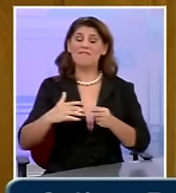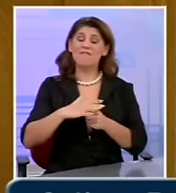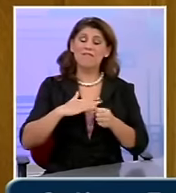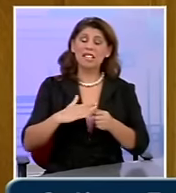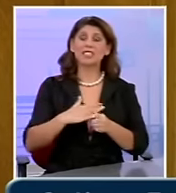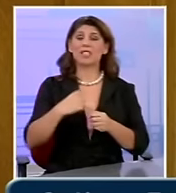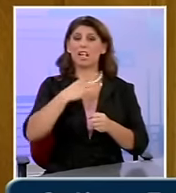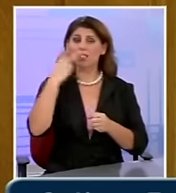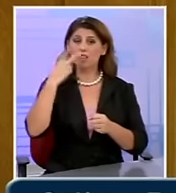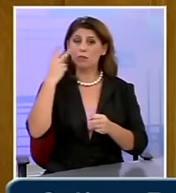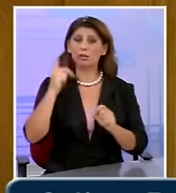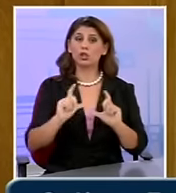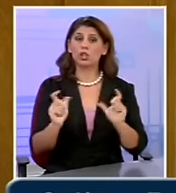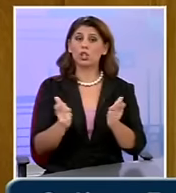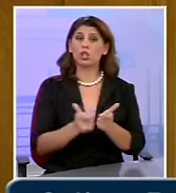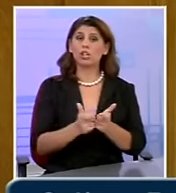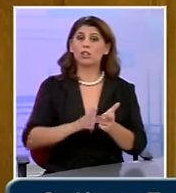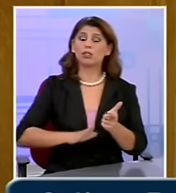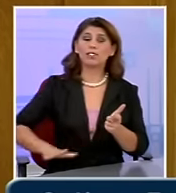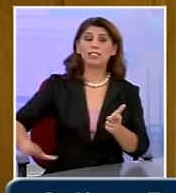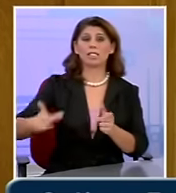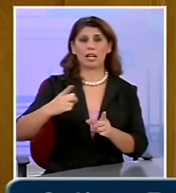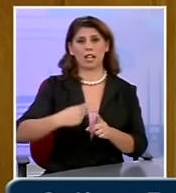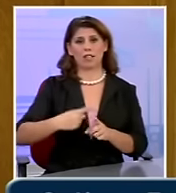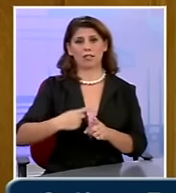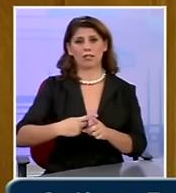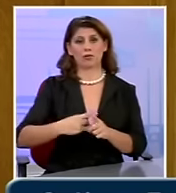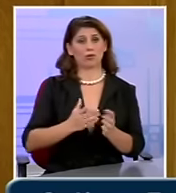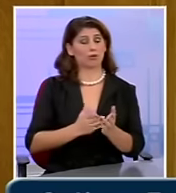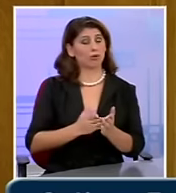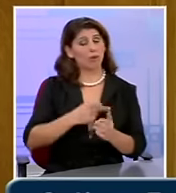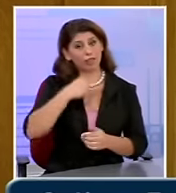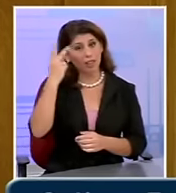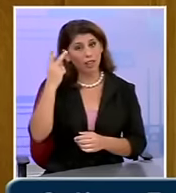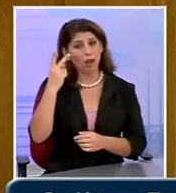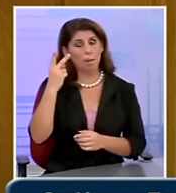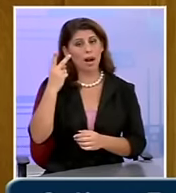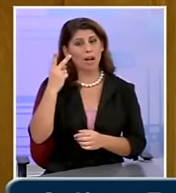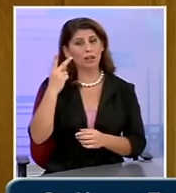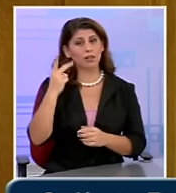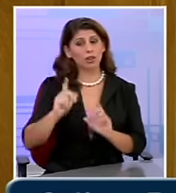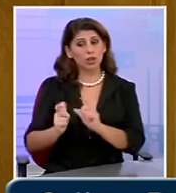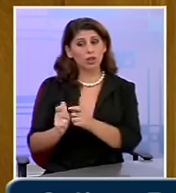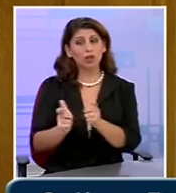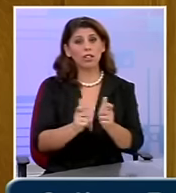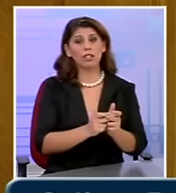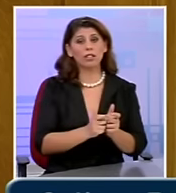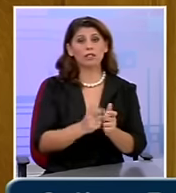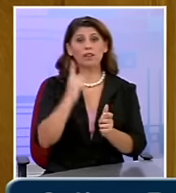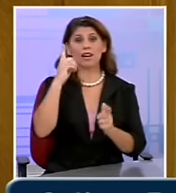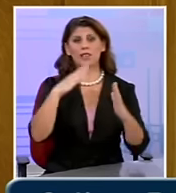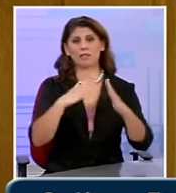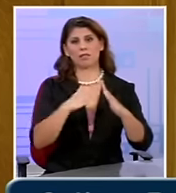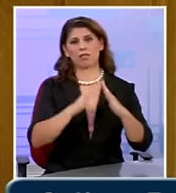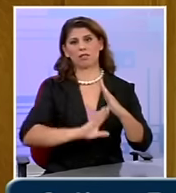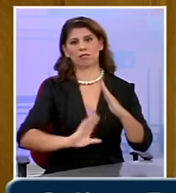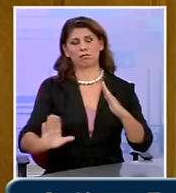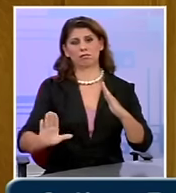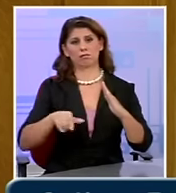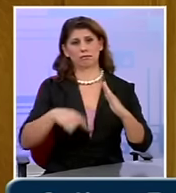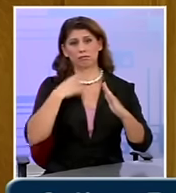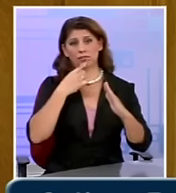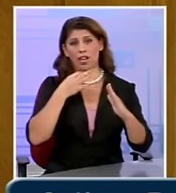των οικογενειών της Ελλάδας. Το δικαίωμα για μια στέγη. Και ομιλώ εδώ